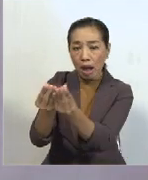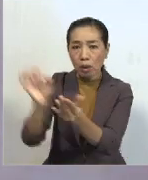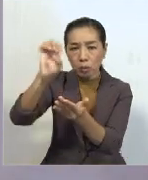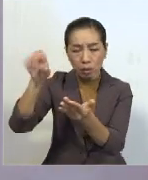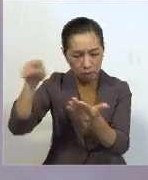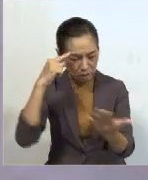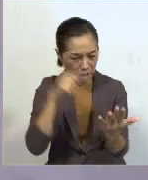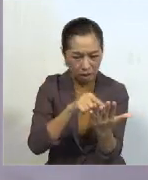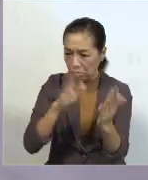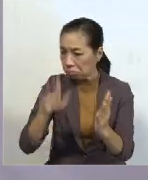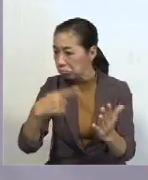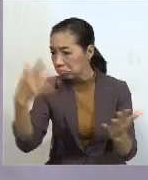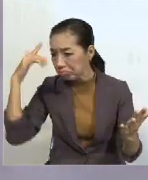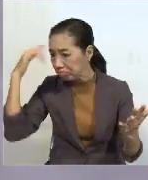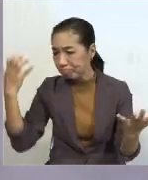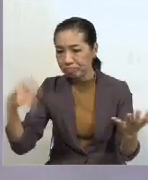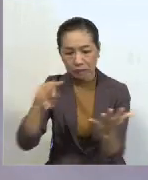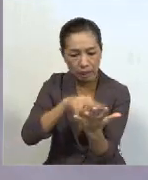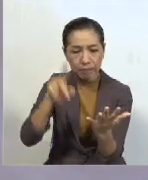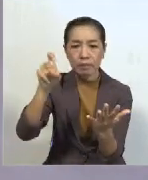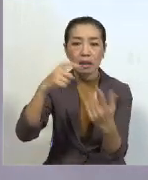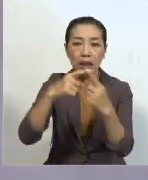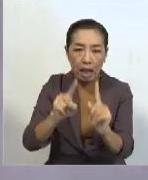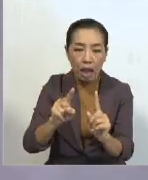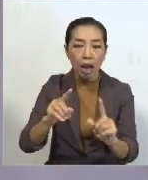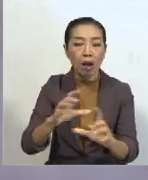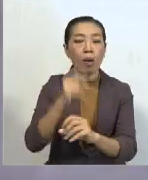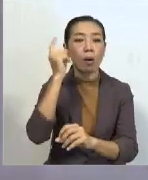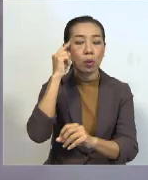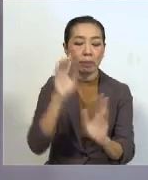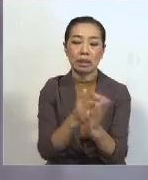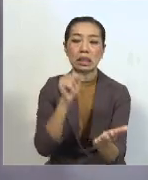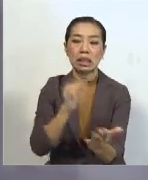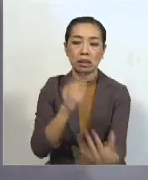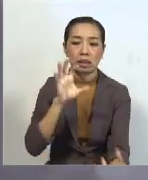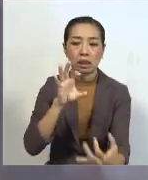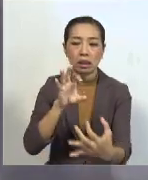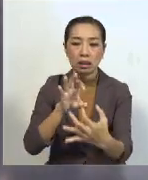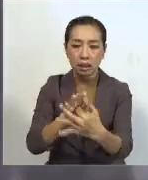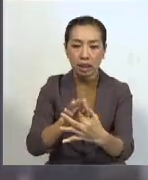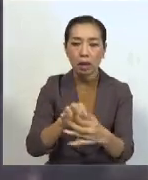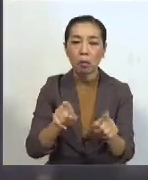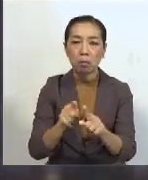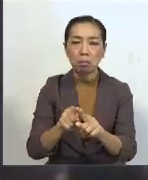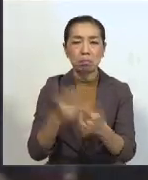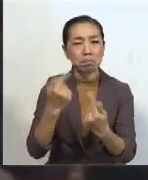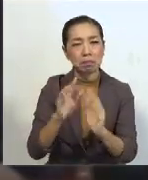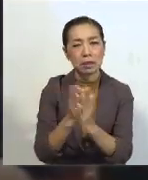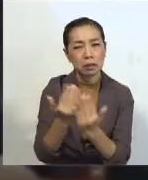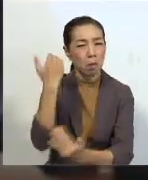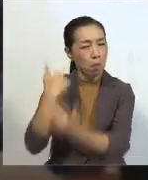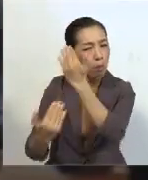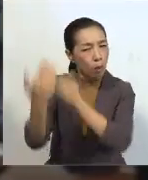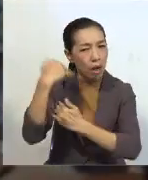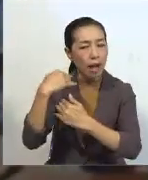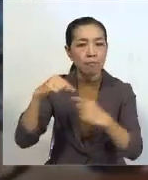ดแล้วเนี่ยก็ทราบว่าเป็นเรื่องราวของตำนานคัมภีร์เก่าเกี่ยวกับ